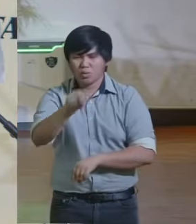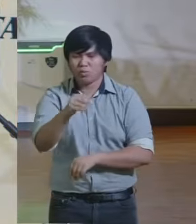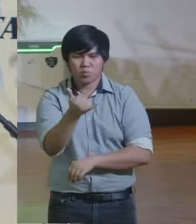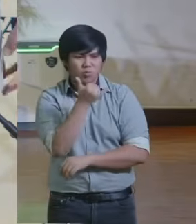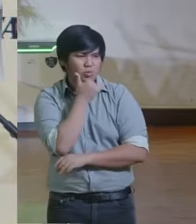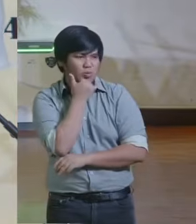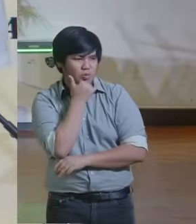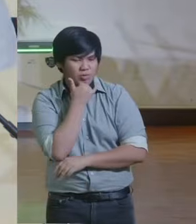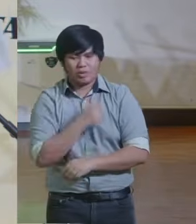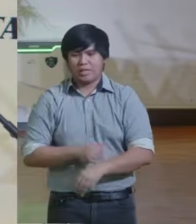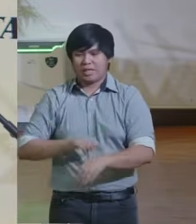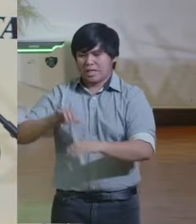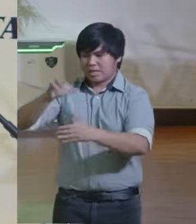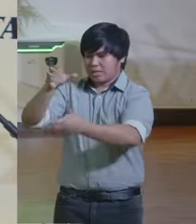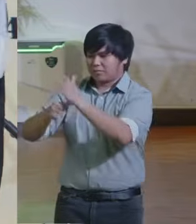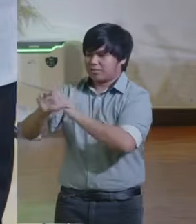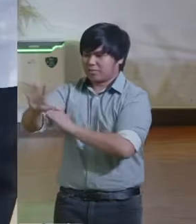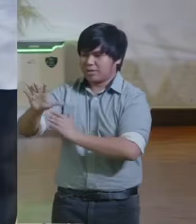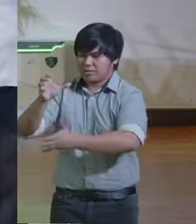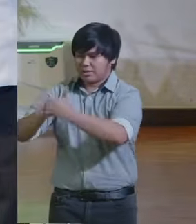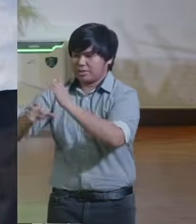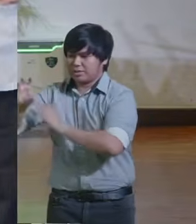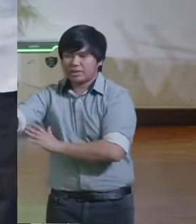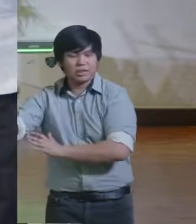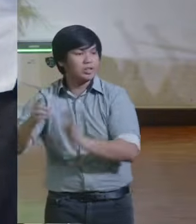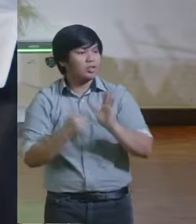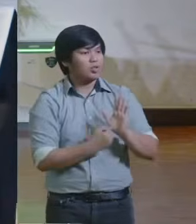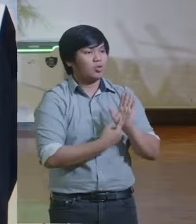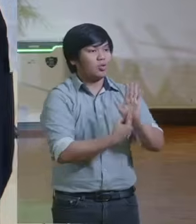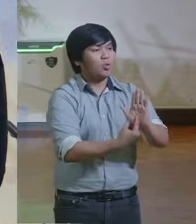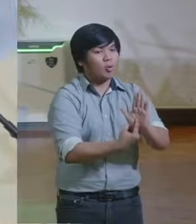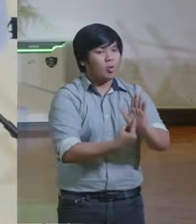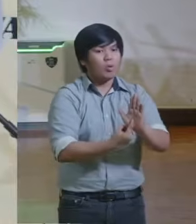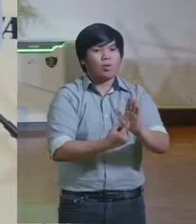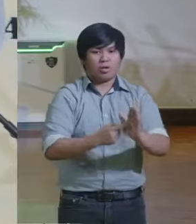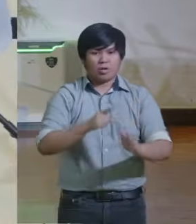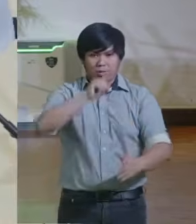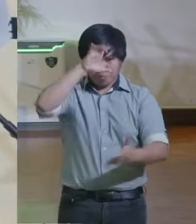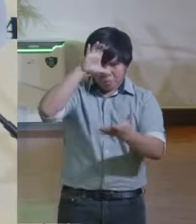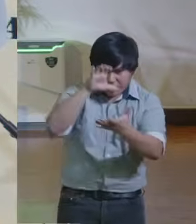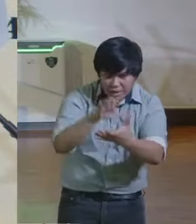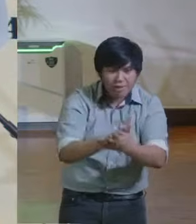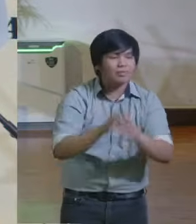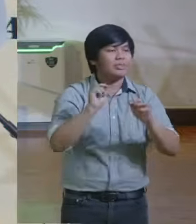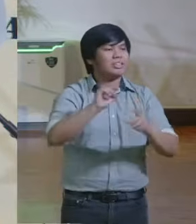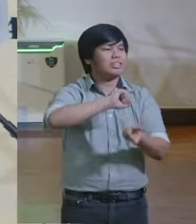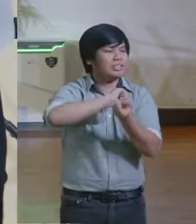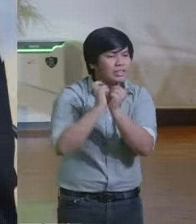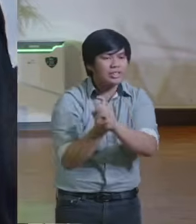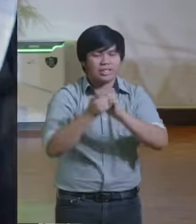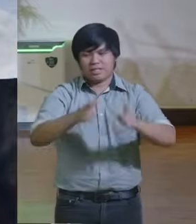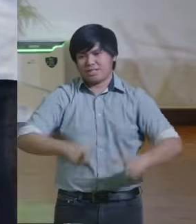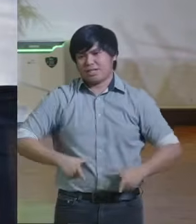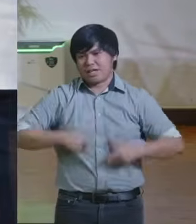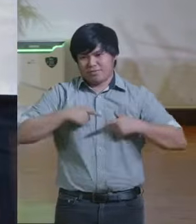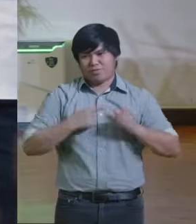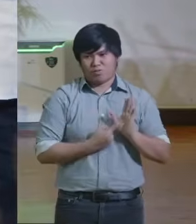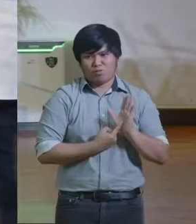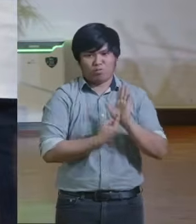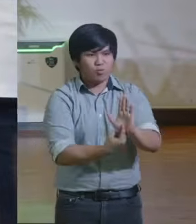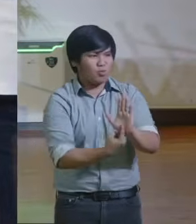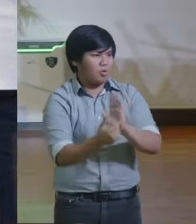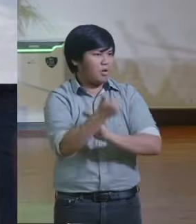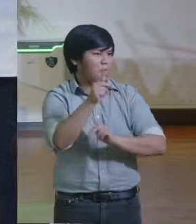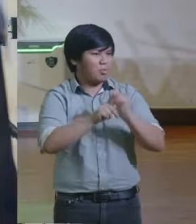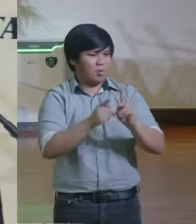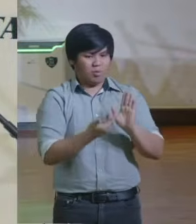tamang doktrina dapat nagre-resulta sa tamang pagkilos, sa tamang pamumuhay. So dito nyo makikita sa aklat na